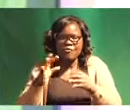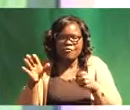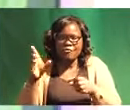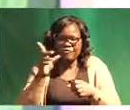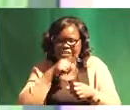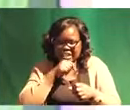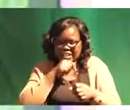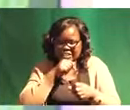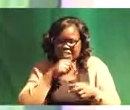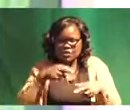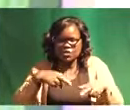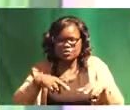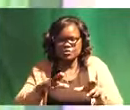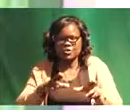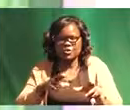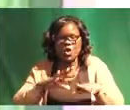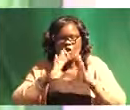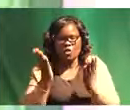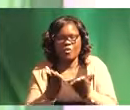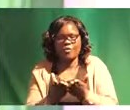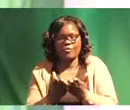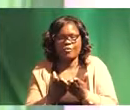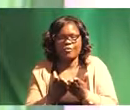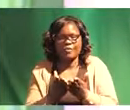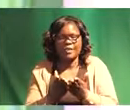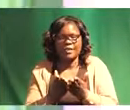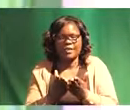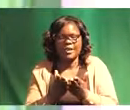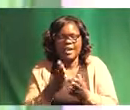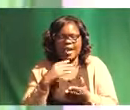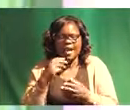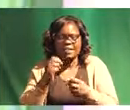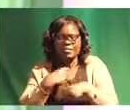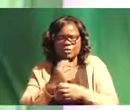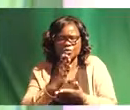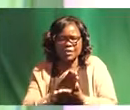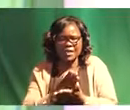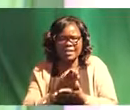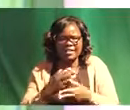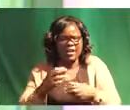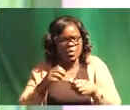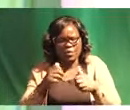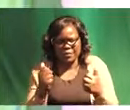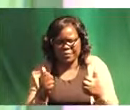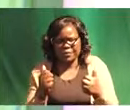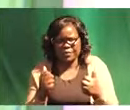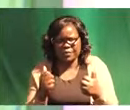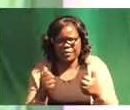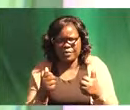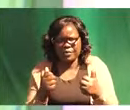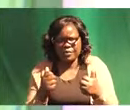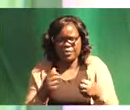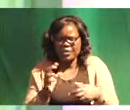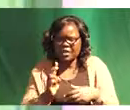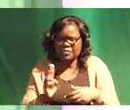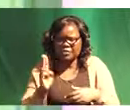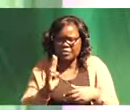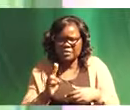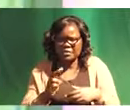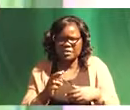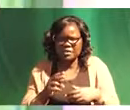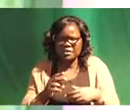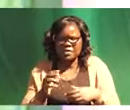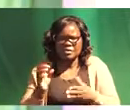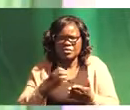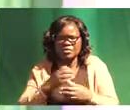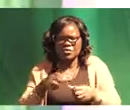kukamilisha hizo barabara zote. Na tuhakikishe ya kwamba zinapitika, muweze kuzitumia kuendesha